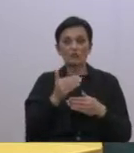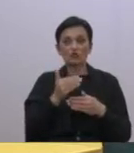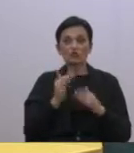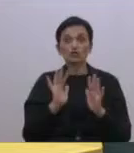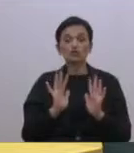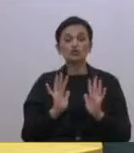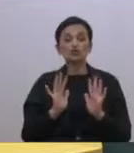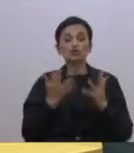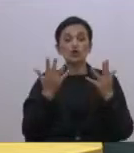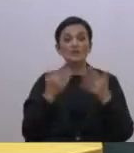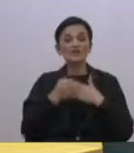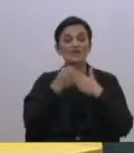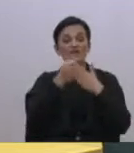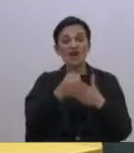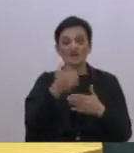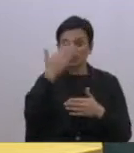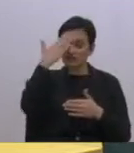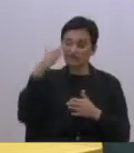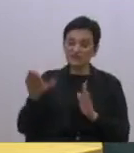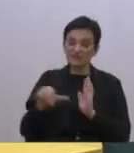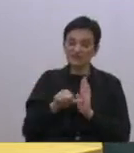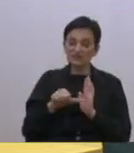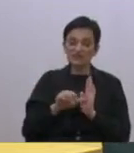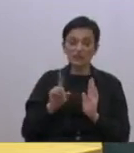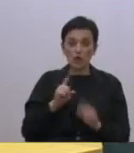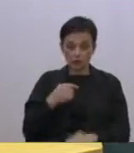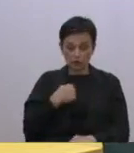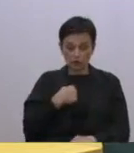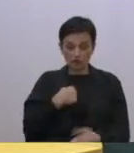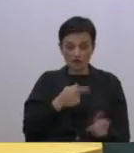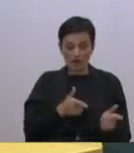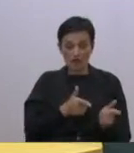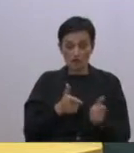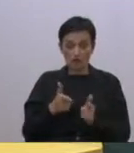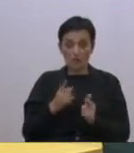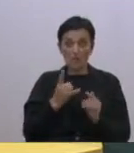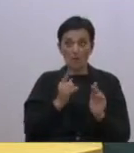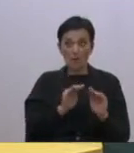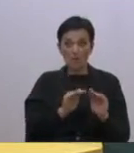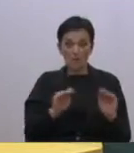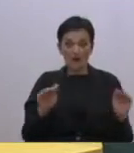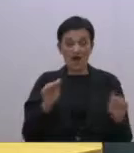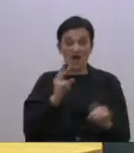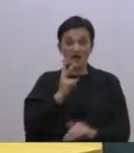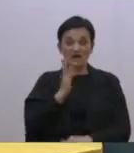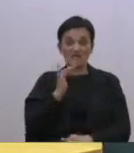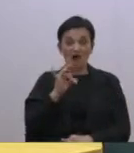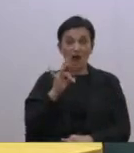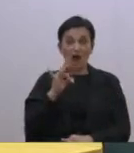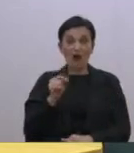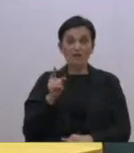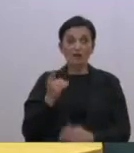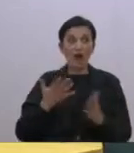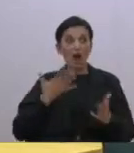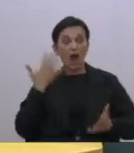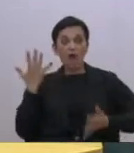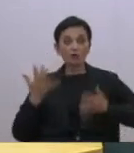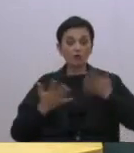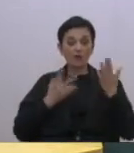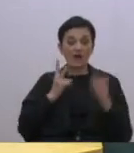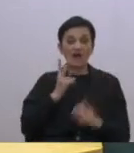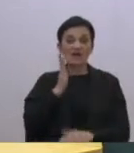კი არ უნდა ვახწევდეთ სხვისი დამსახურებით, არამედ ჩვენ მოვამზადოთ. აი ბავშვები, რომლებიც ყვარაზე აღფრთოვანდებიან, როგორც ყვარა თავის